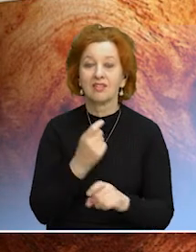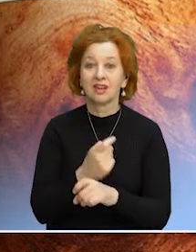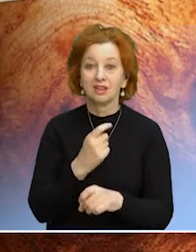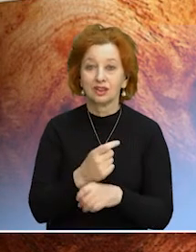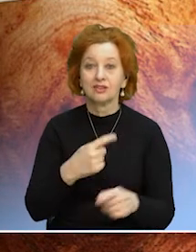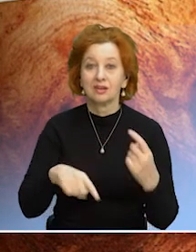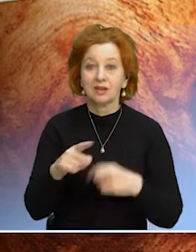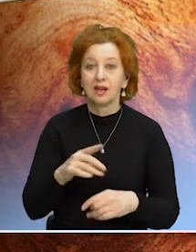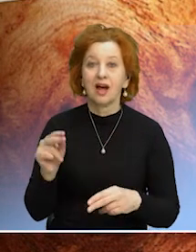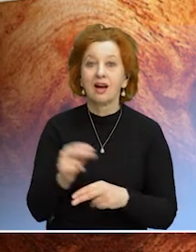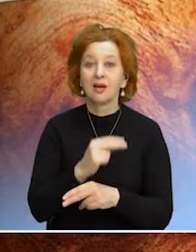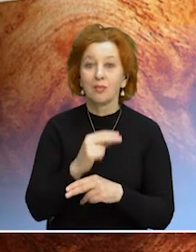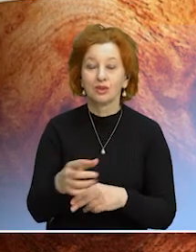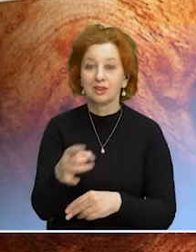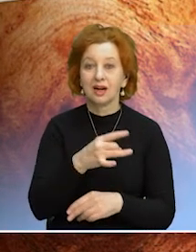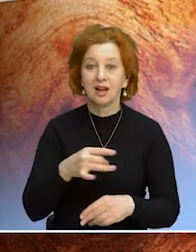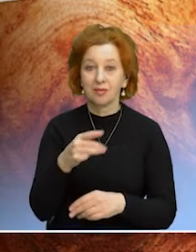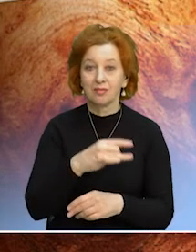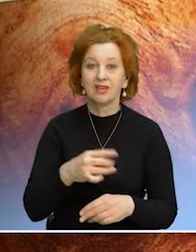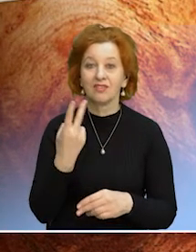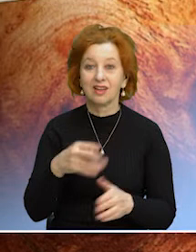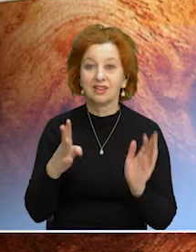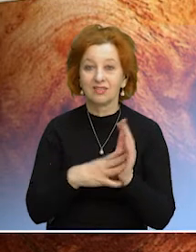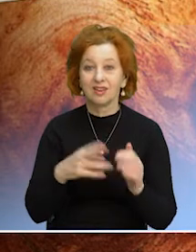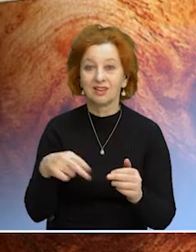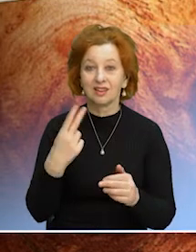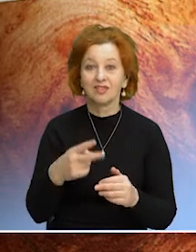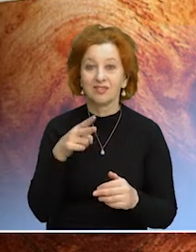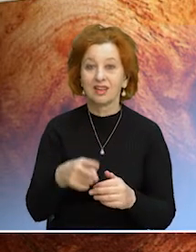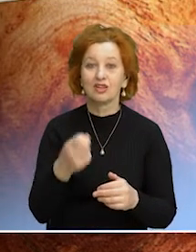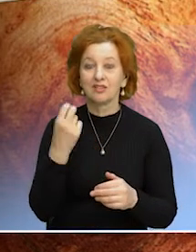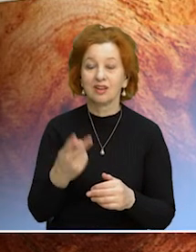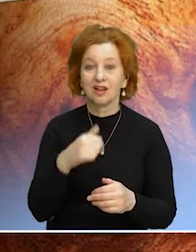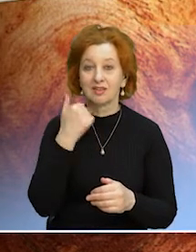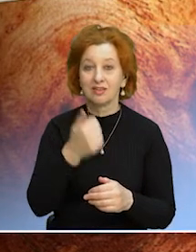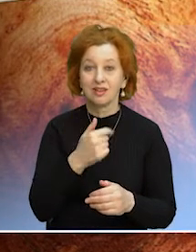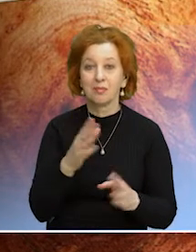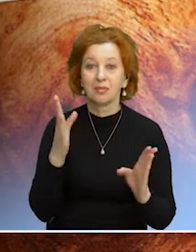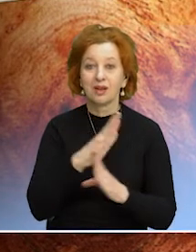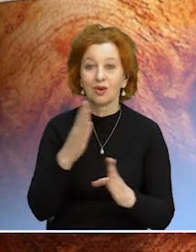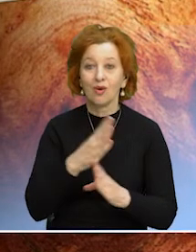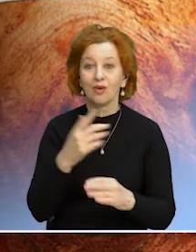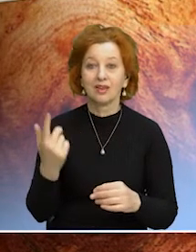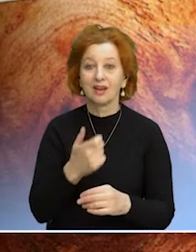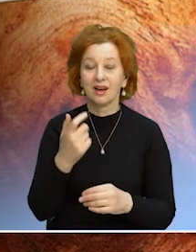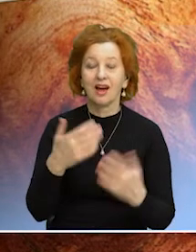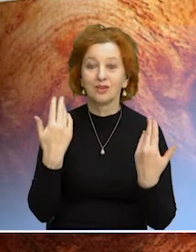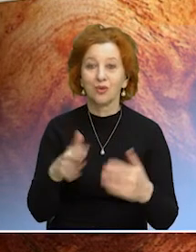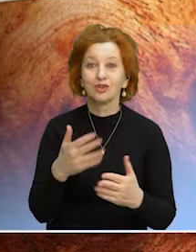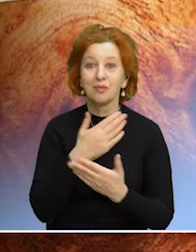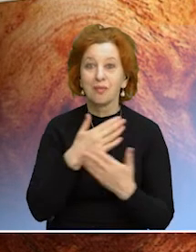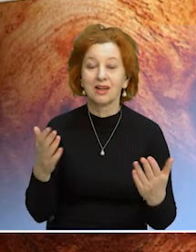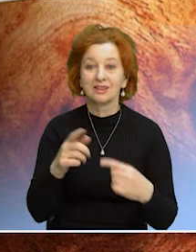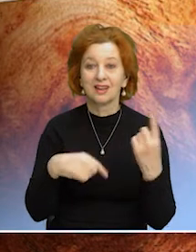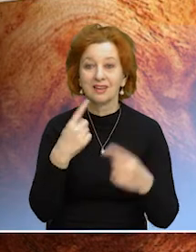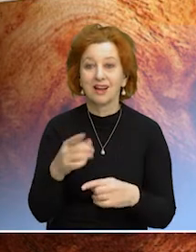от немецко-фашистских захватчиков Ремонтнинский район. 29 декабря 2012 года природный газ пришел в